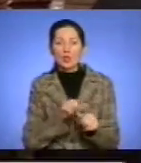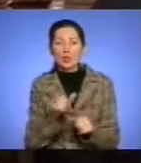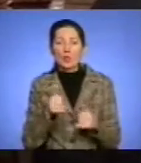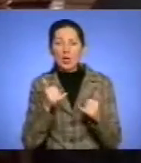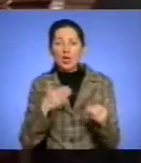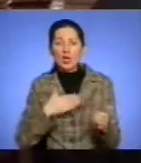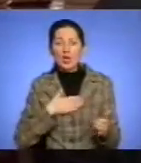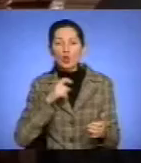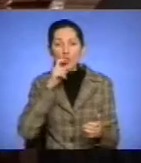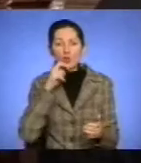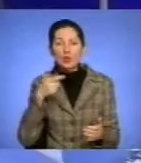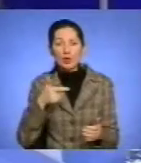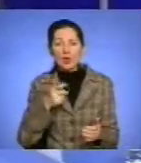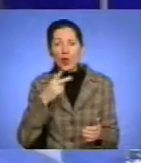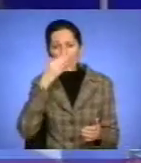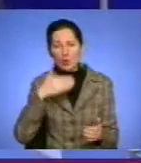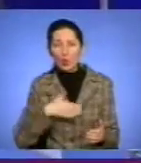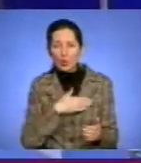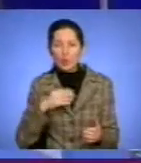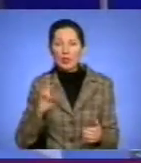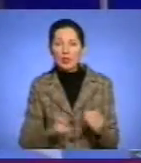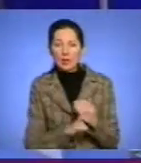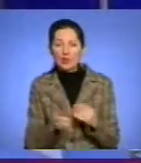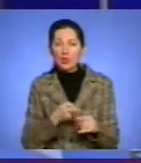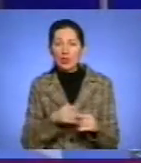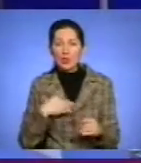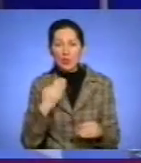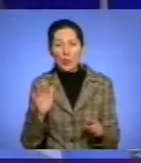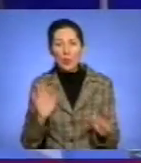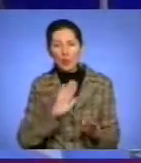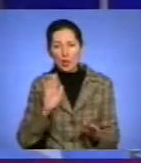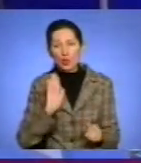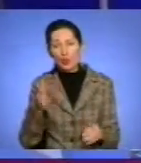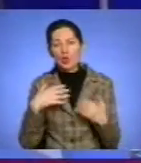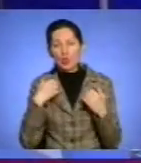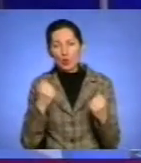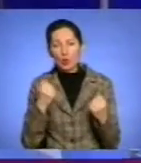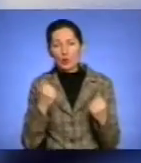греко-католицької церкви. І на цьому я з вами прощаюся. Будьте здорові!